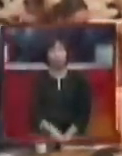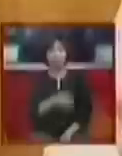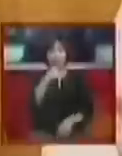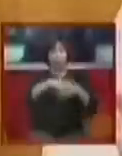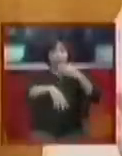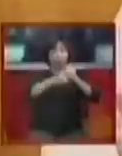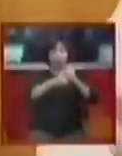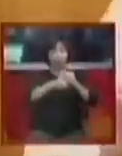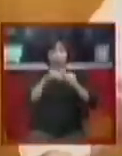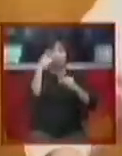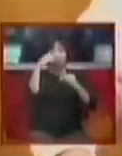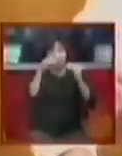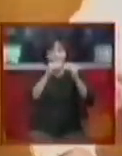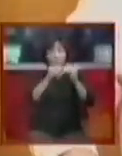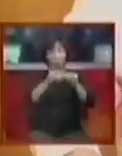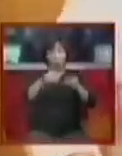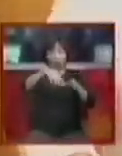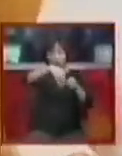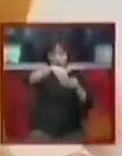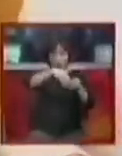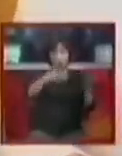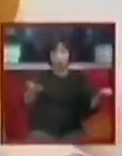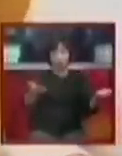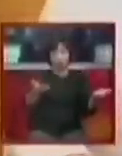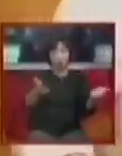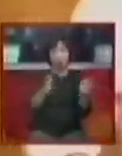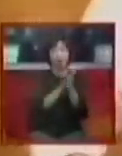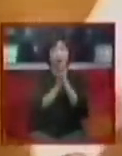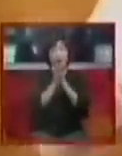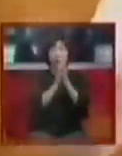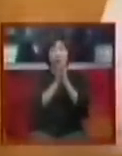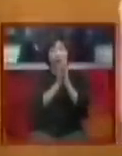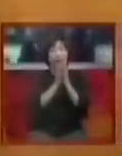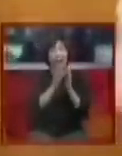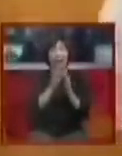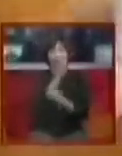Dagdag pa dyan, para lalong mapaluwag ang traffic sa